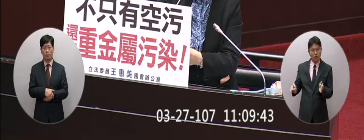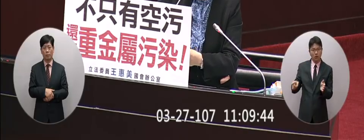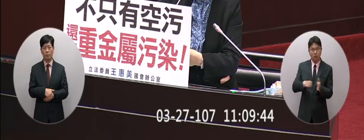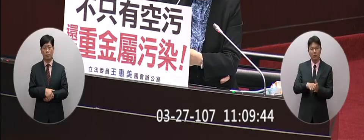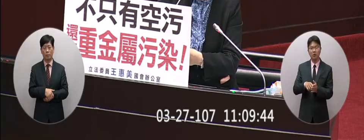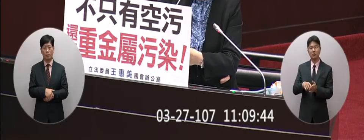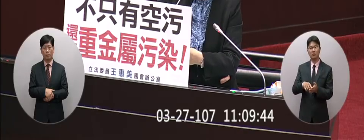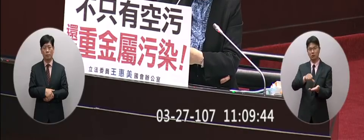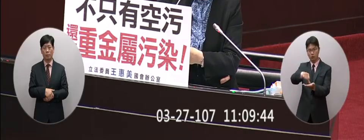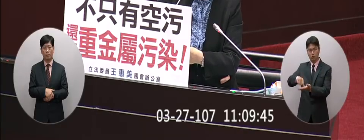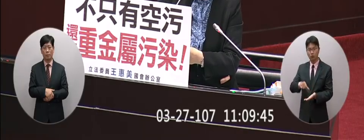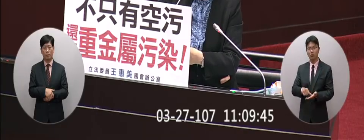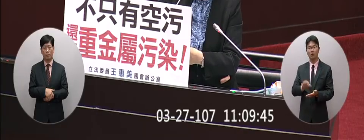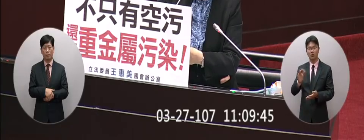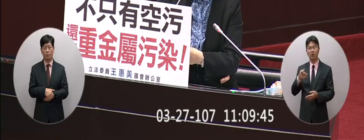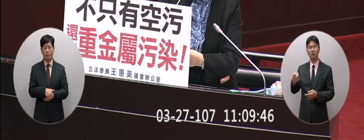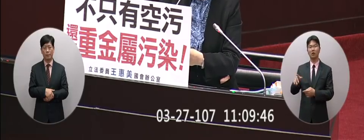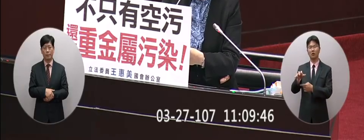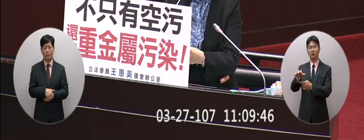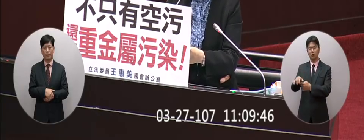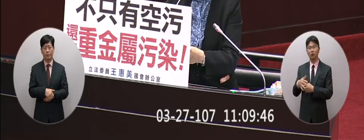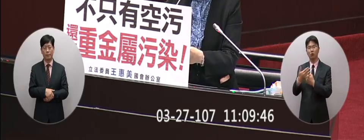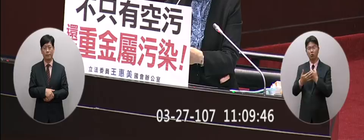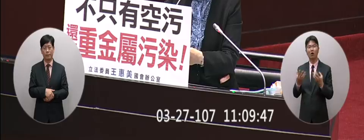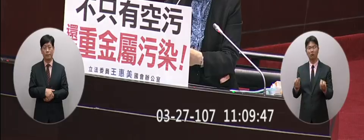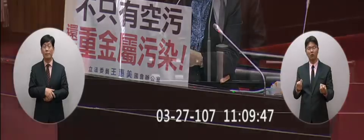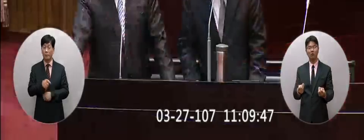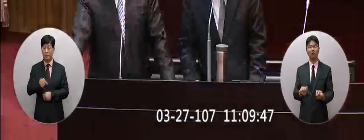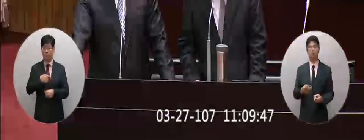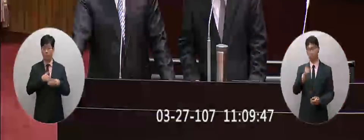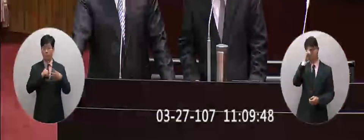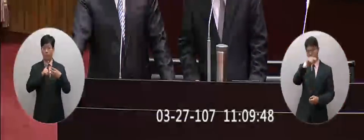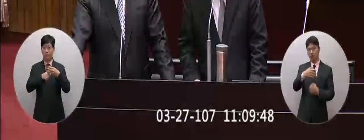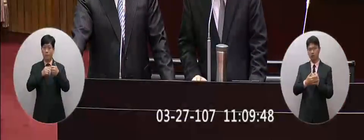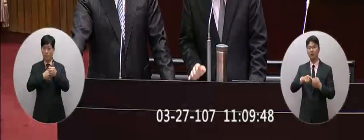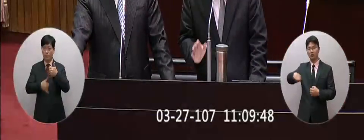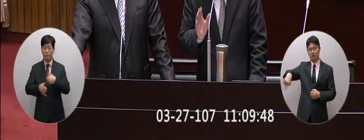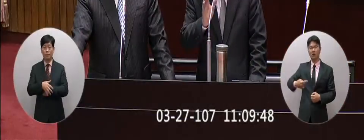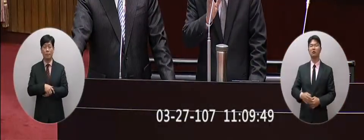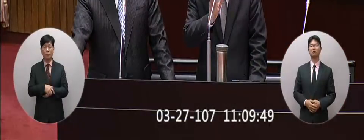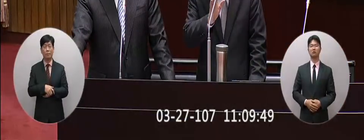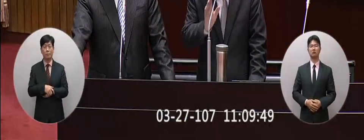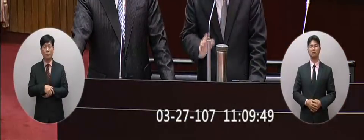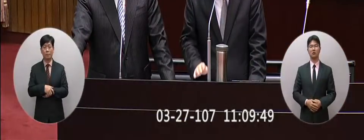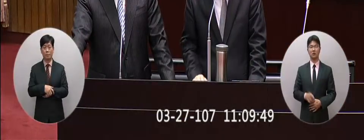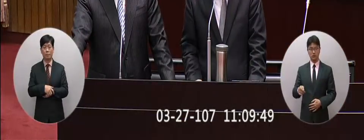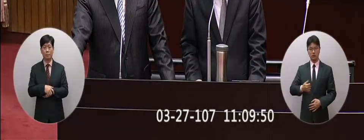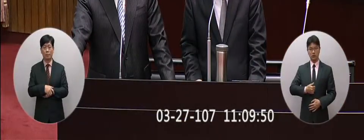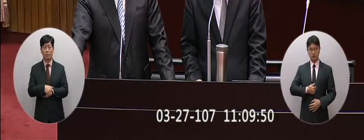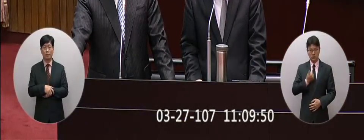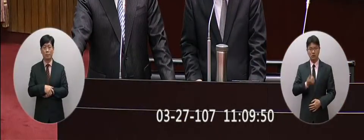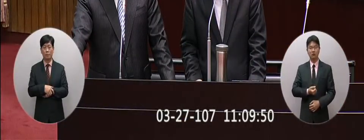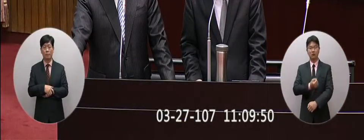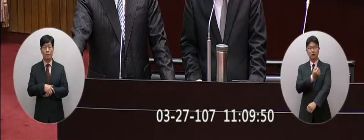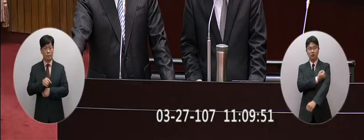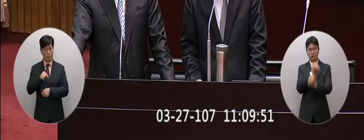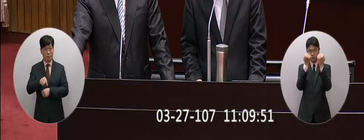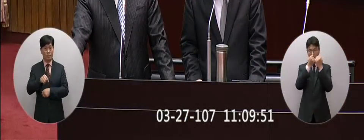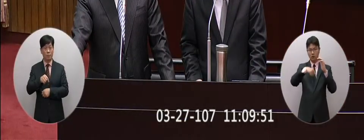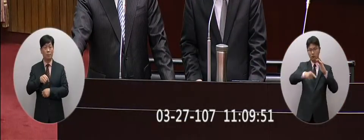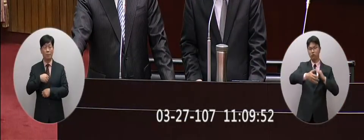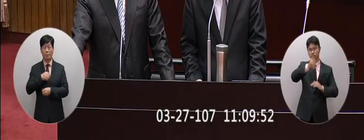他们没有这个农保。 这个 可以了啊，没问题啊、 这个， 谢谢。好，谢谢你们的体恤，这个、真的叫功德院长。 对，这